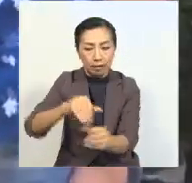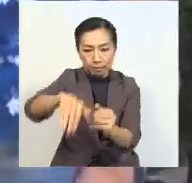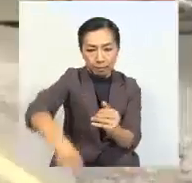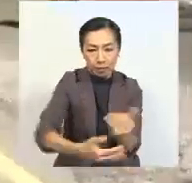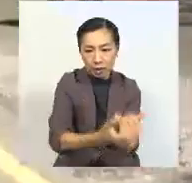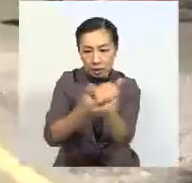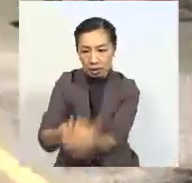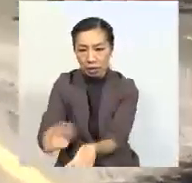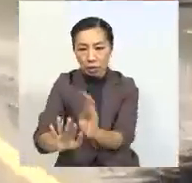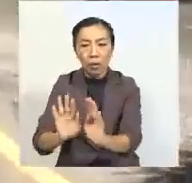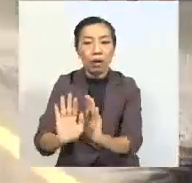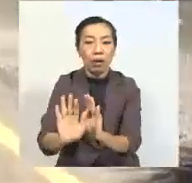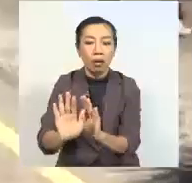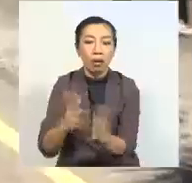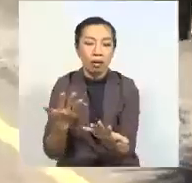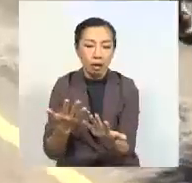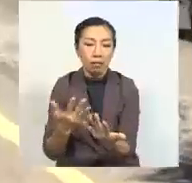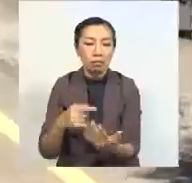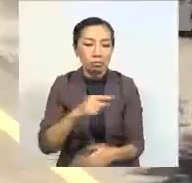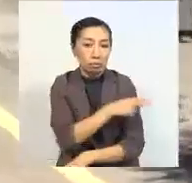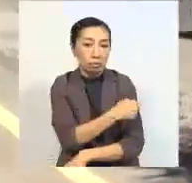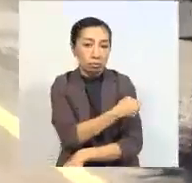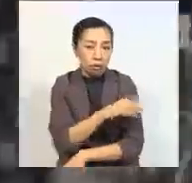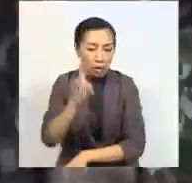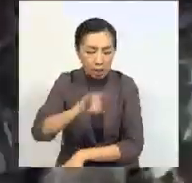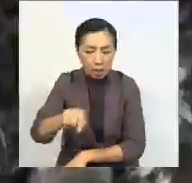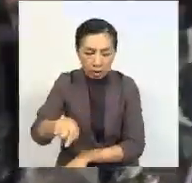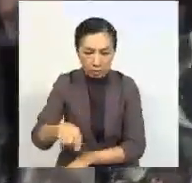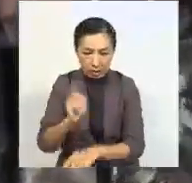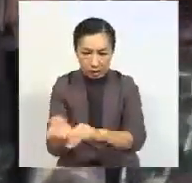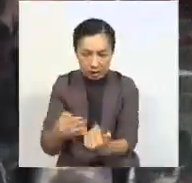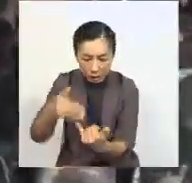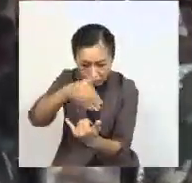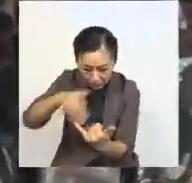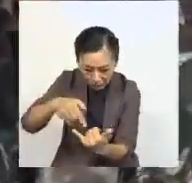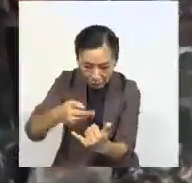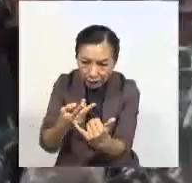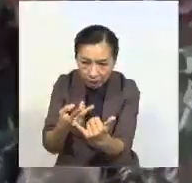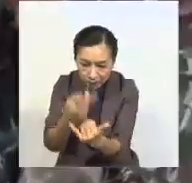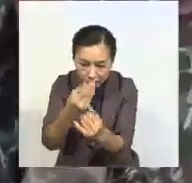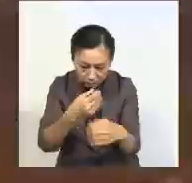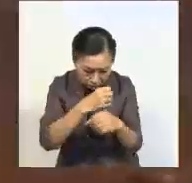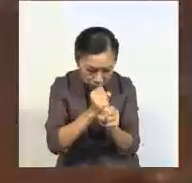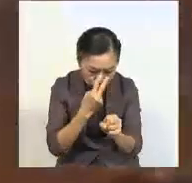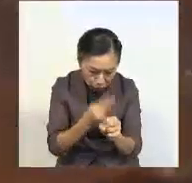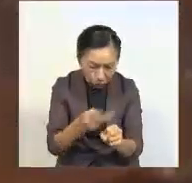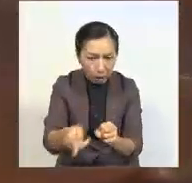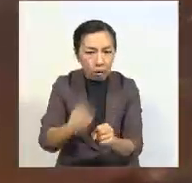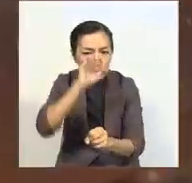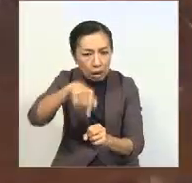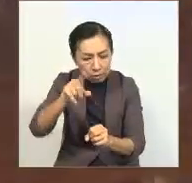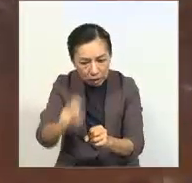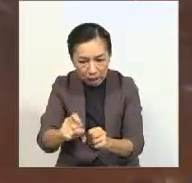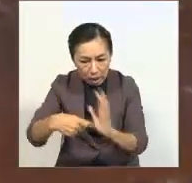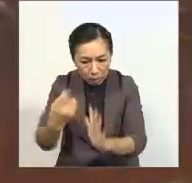ตรักษาพันธุ์สัตว์ป่าเขาอ่างลือในโดยทีมสัตวแพทย์ได้ทำการผ่าพิสูจน์นำชิ้นเนื้อไปตรวจหาสาเหตุการตายที่แน่ชัด